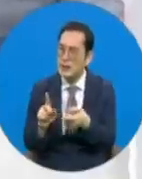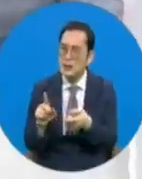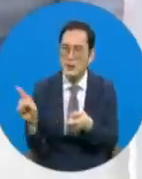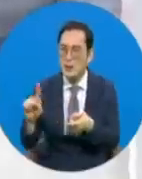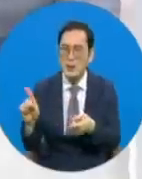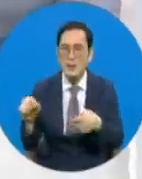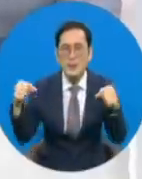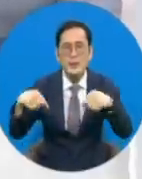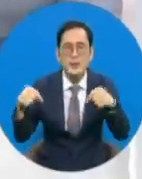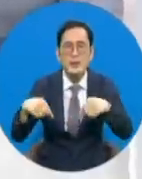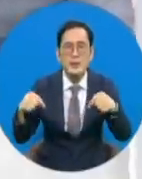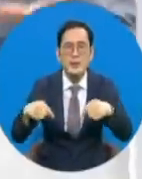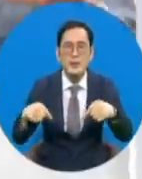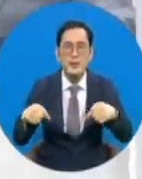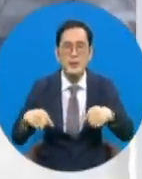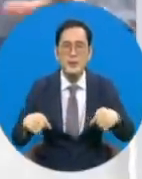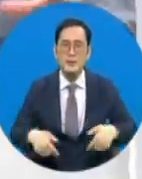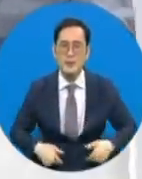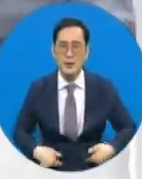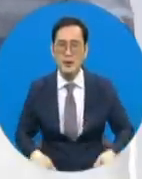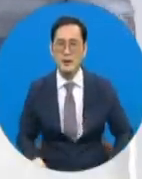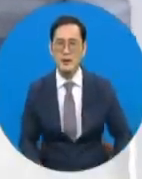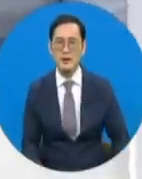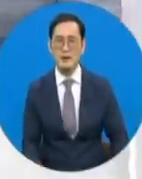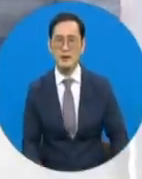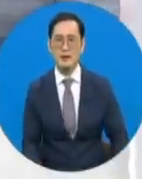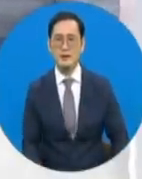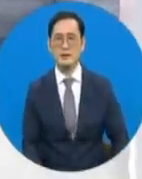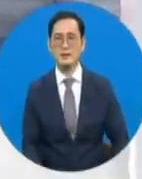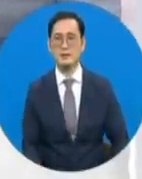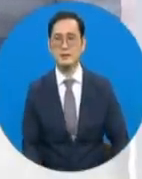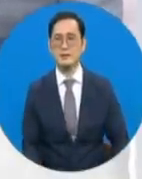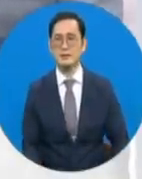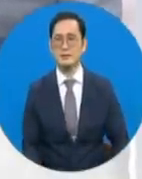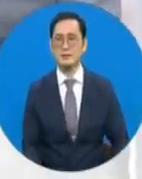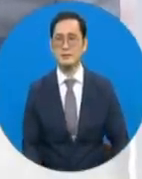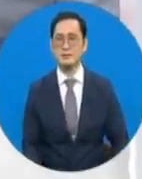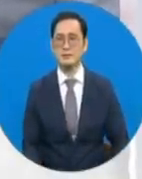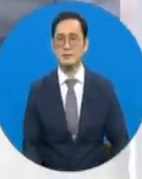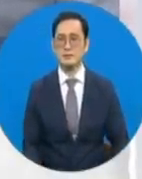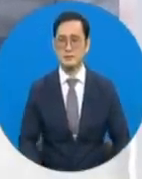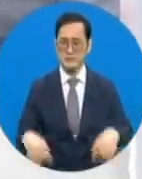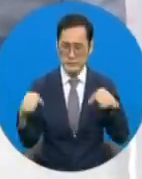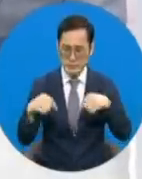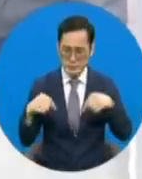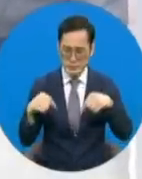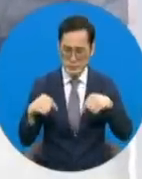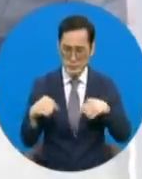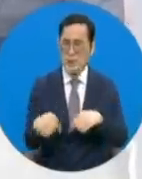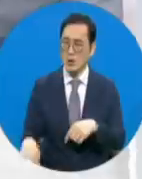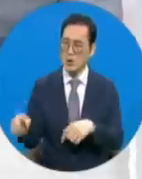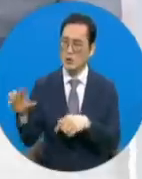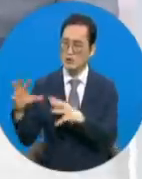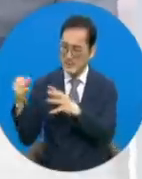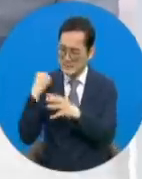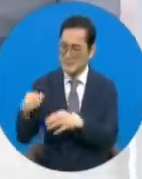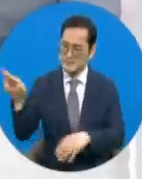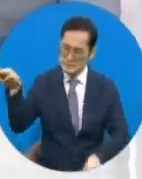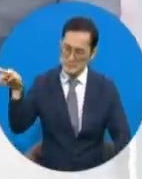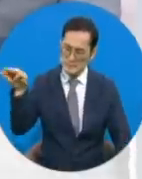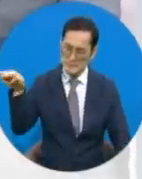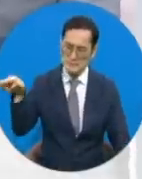모아가면서 그런 어떤 힘의 바탕 위에서 사실은 여당을 공격하고 지나친 어떤 뭐